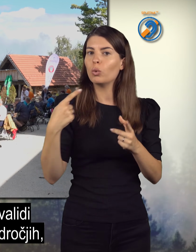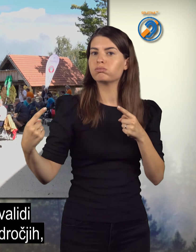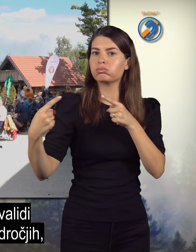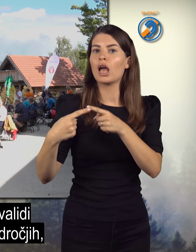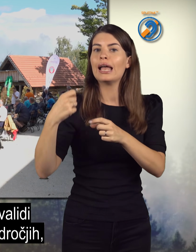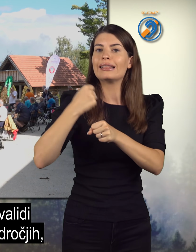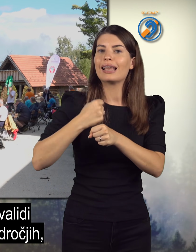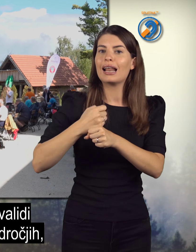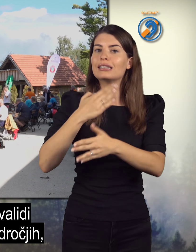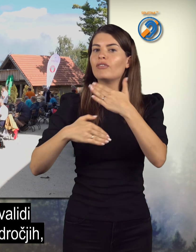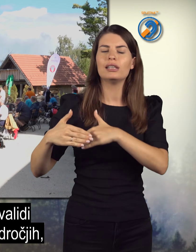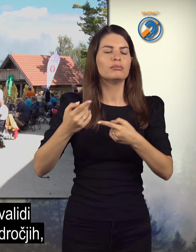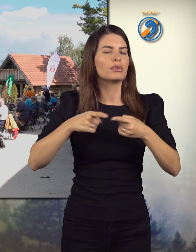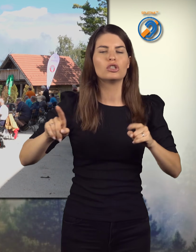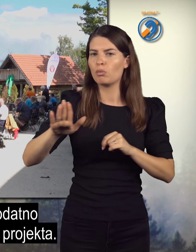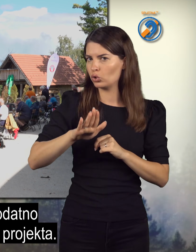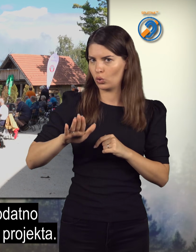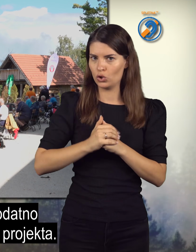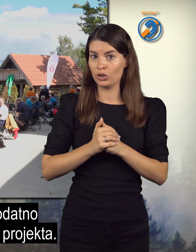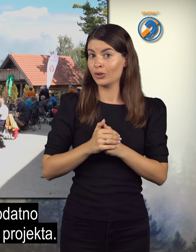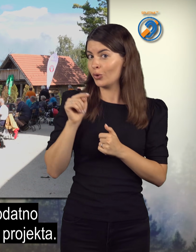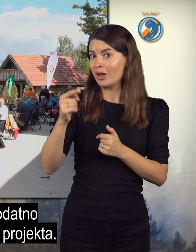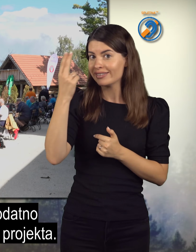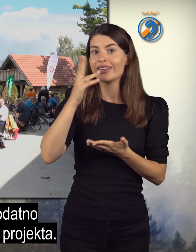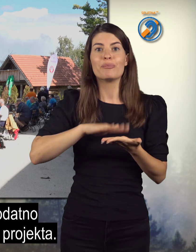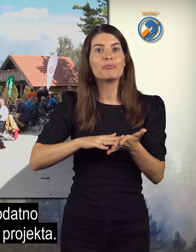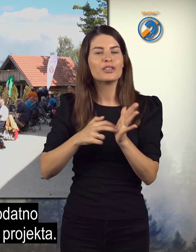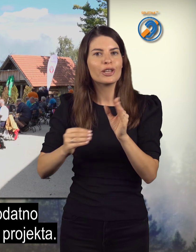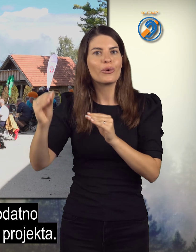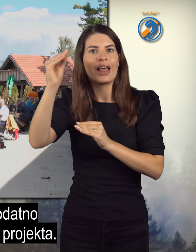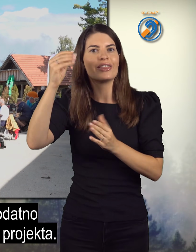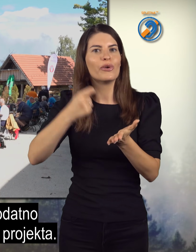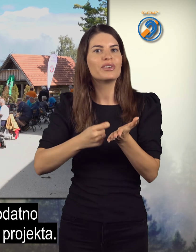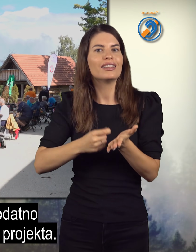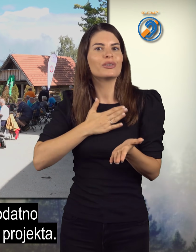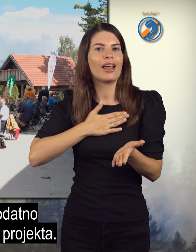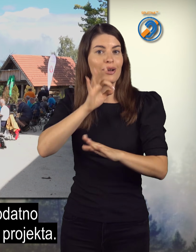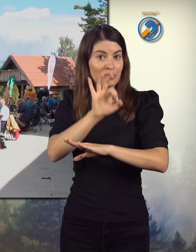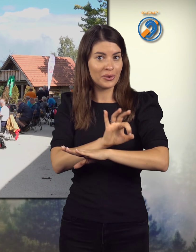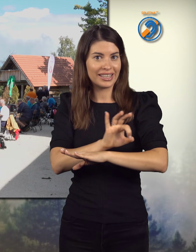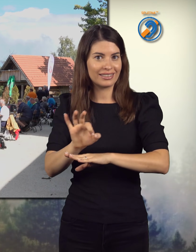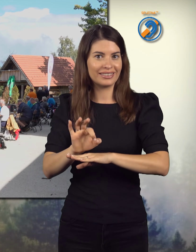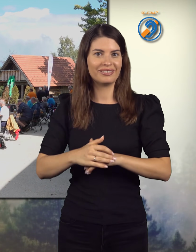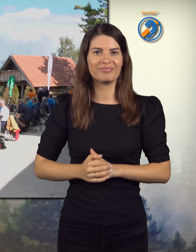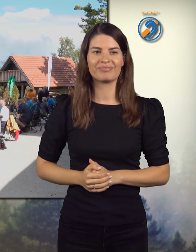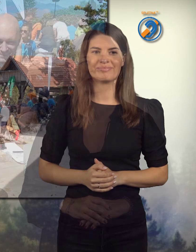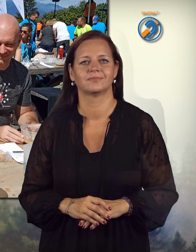z invalidi na različnih področjih, kar seveda pomeni dodatno vrednost našega projekta.